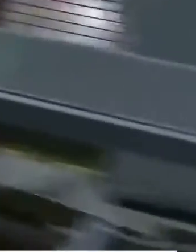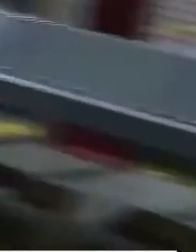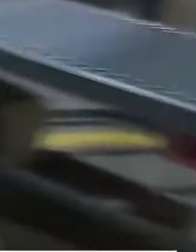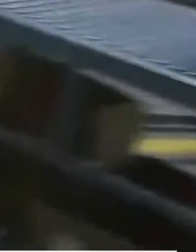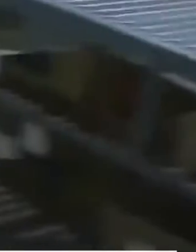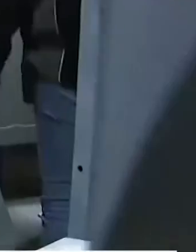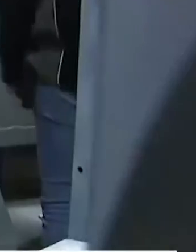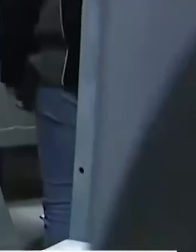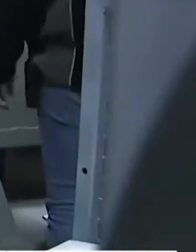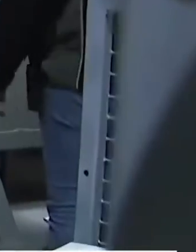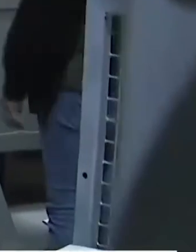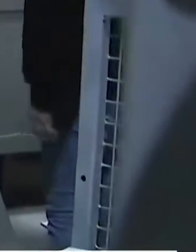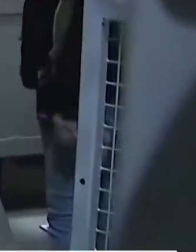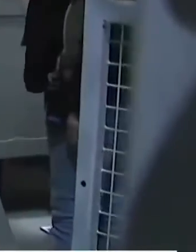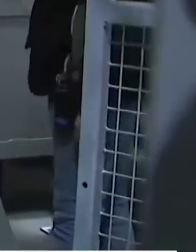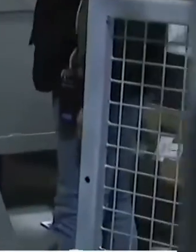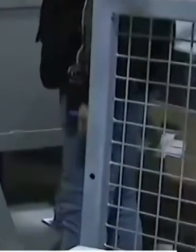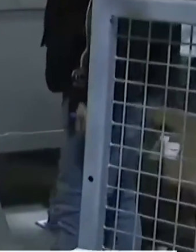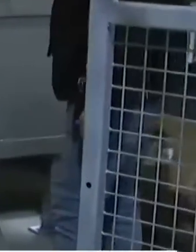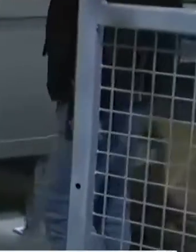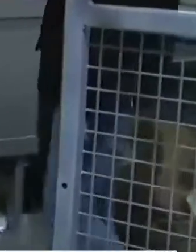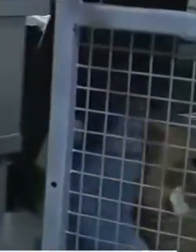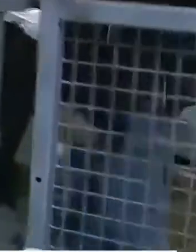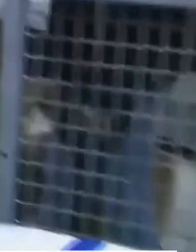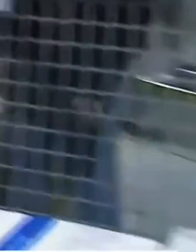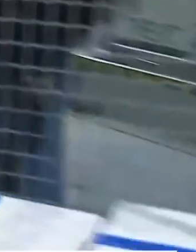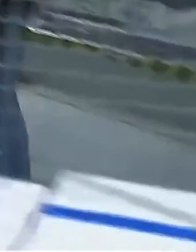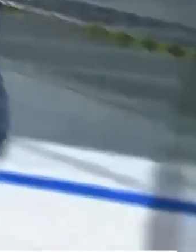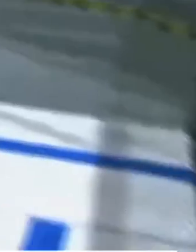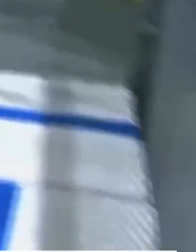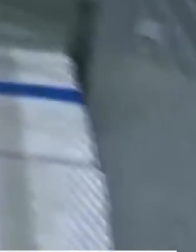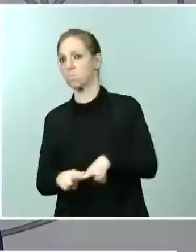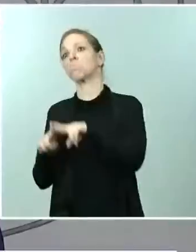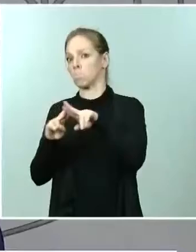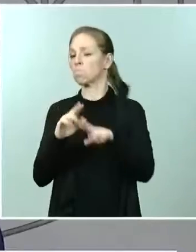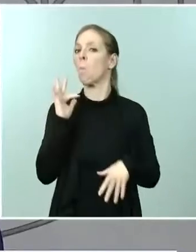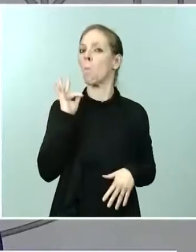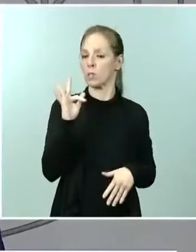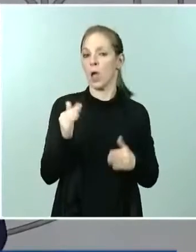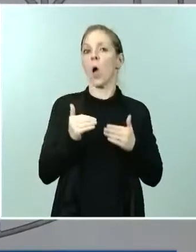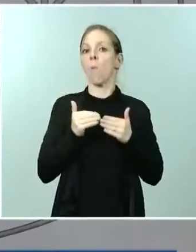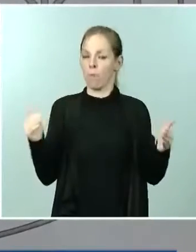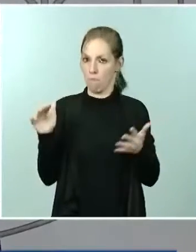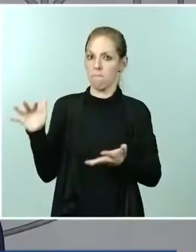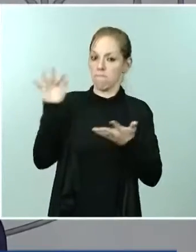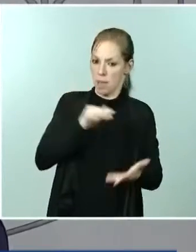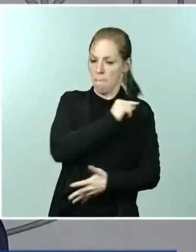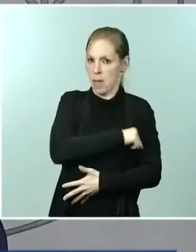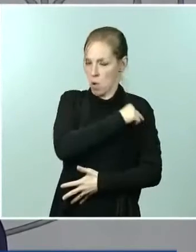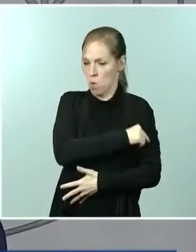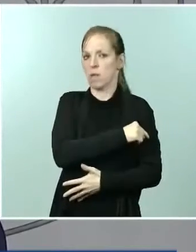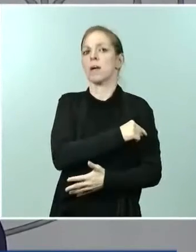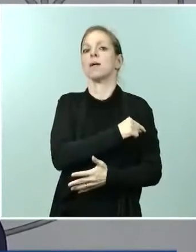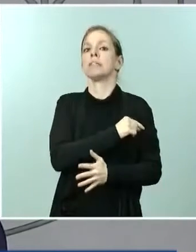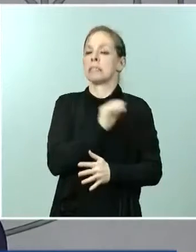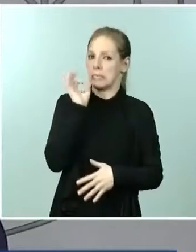ημέρα αφού ένα πρόβλημα στο εργοστάσιο της Pfizer στο Βέλγιο προκάλεσε καθυστέρηση στην παράδοση των εμβολίων. Es cierto que se había trabajado, bueno, pues